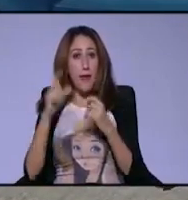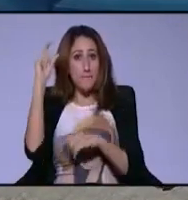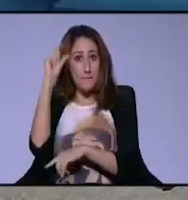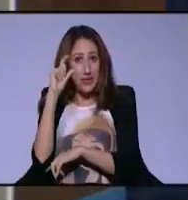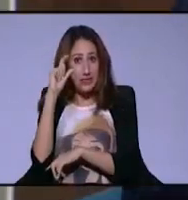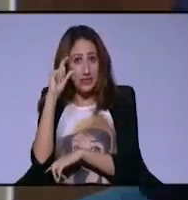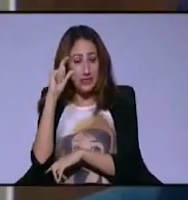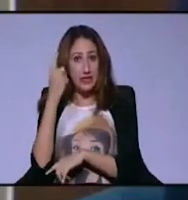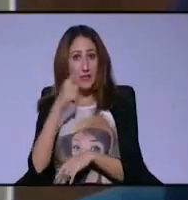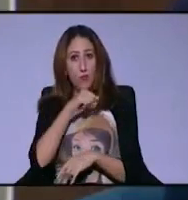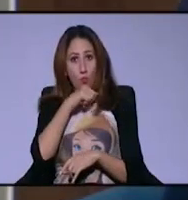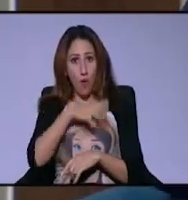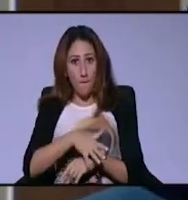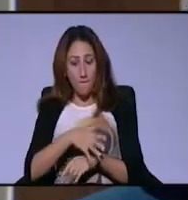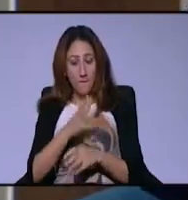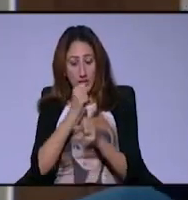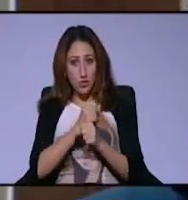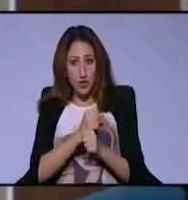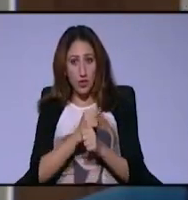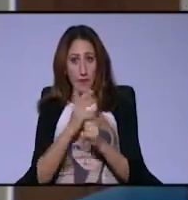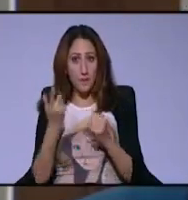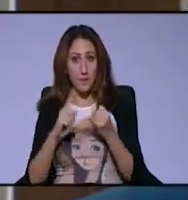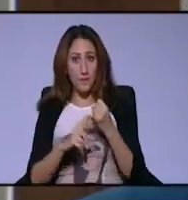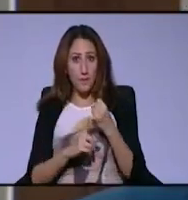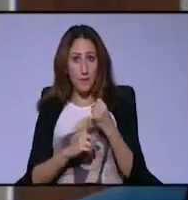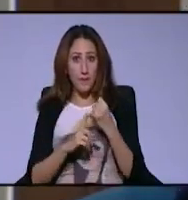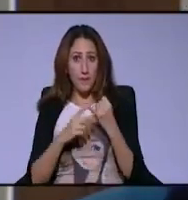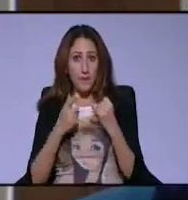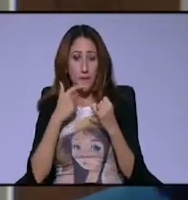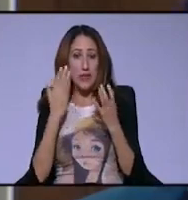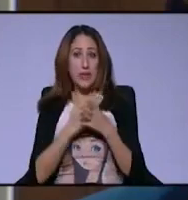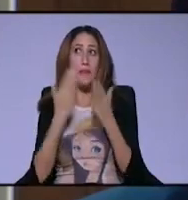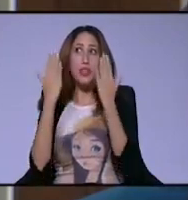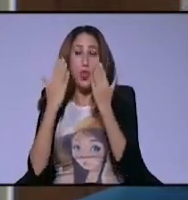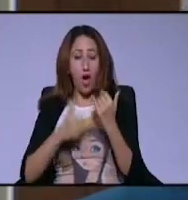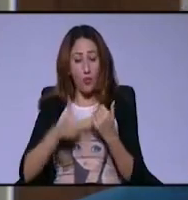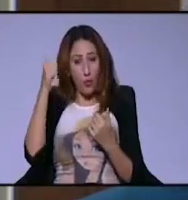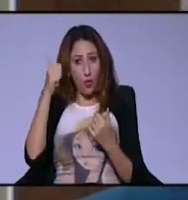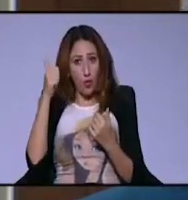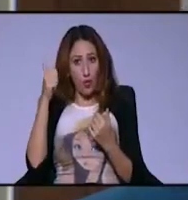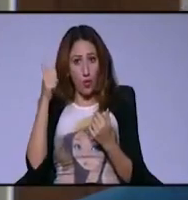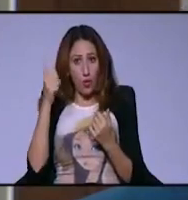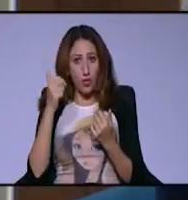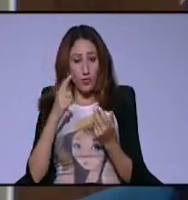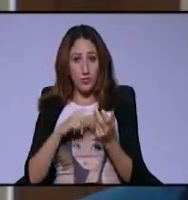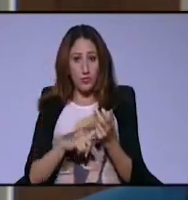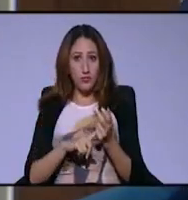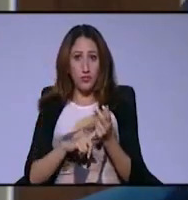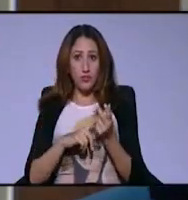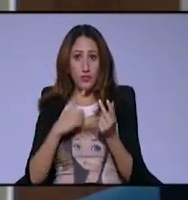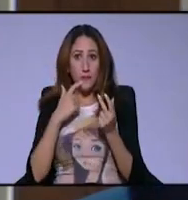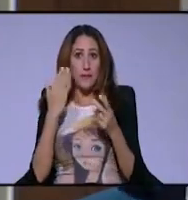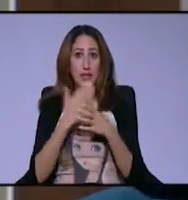الشريف؟ هل لأن فيها الدعاء مستجاب؟ هل لأن فيها مرقد الحبيب صلى الله عليه وسلم؟